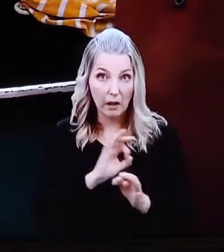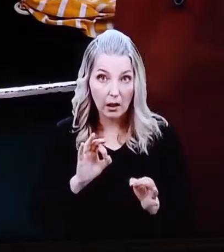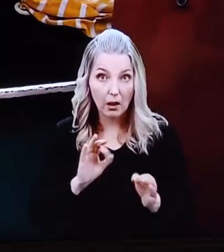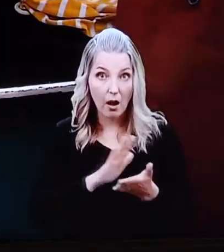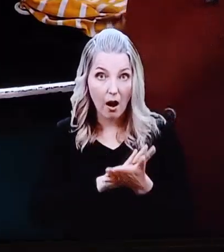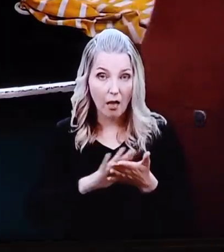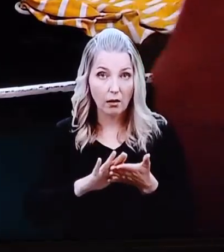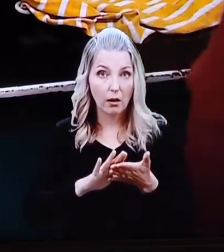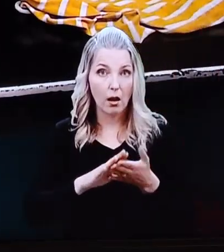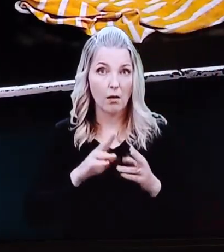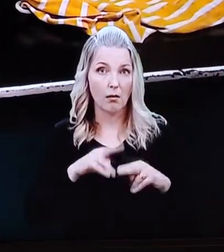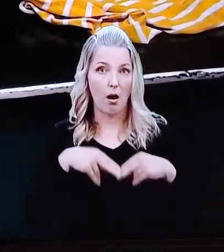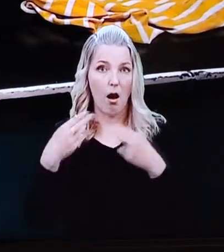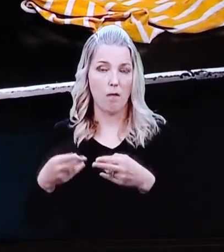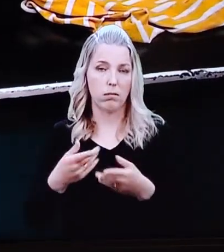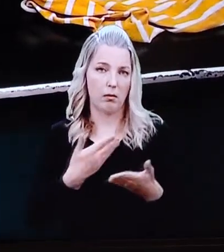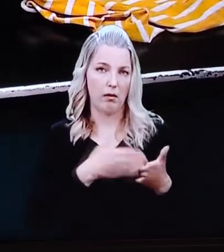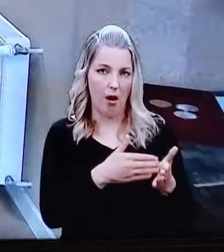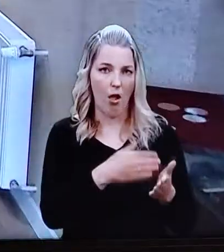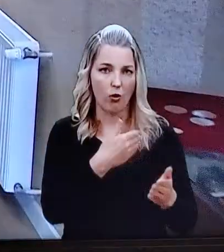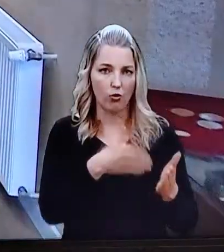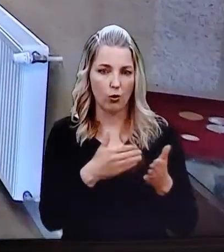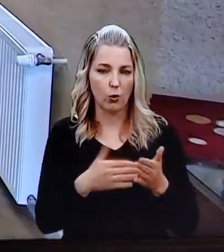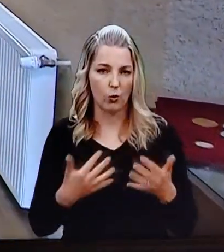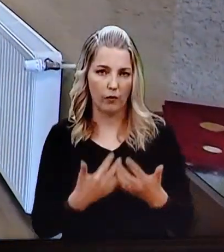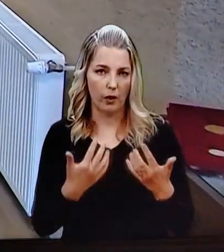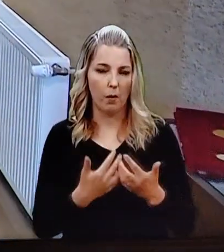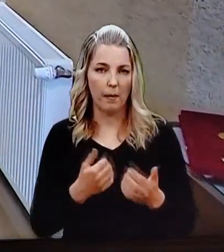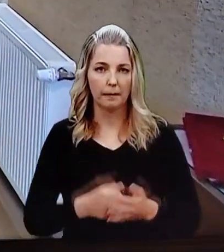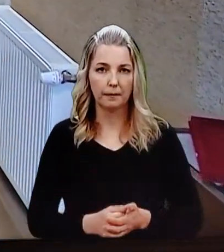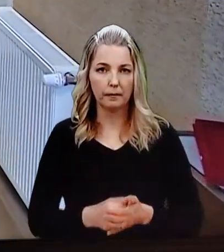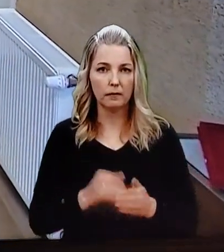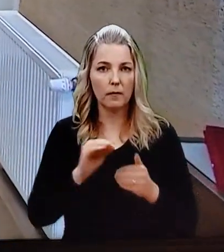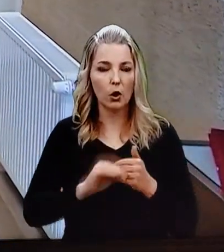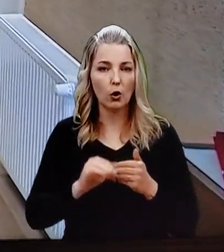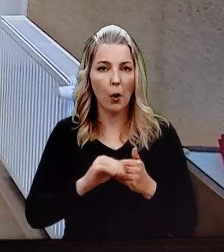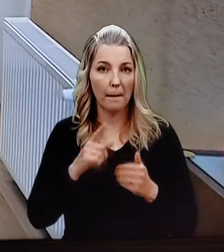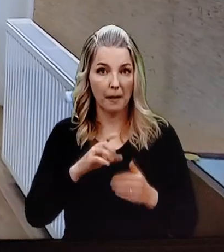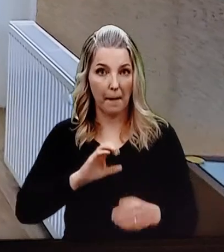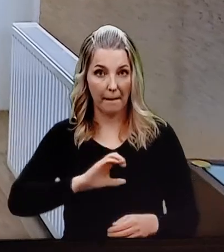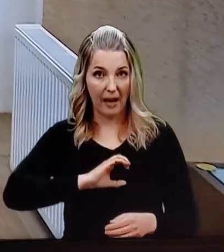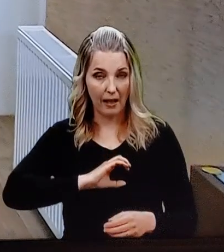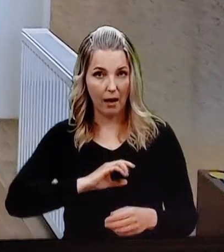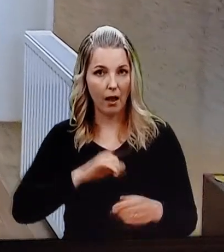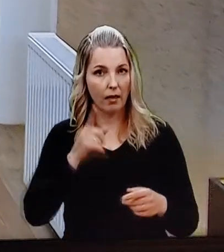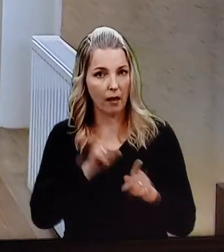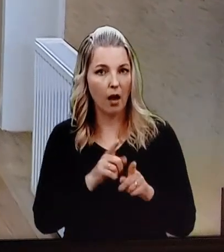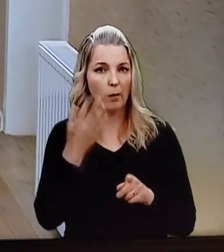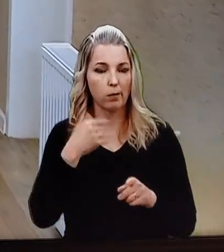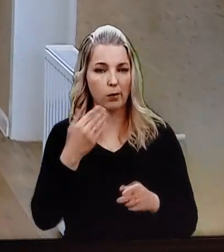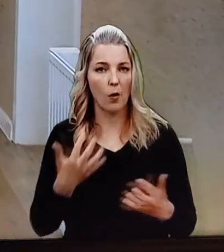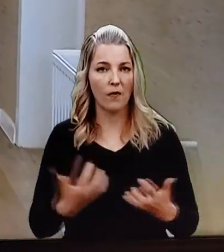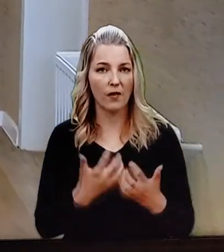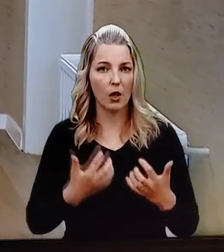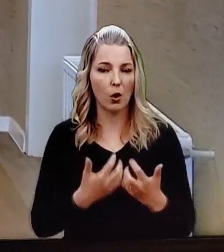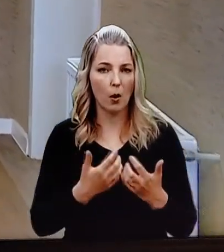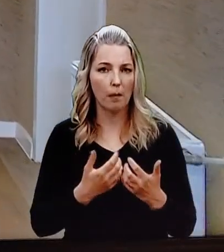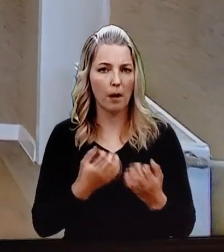a razí se další mince. Kromě medailí na mistrovství světa v rýžování zlata vyrobili pracovníci mincovny i produkty pro